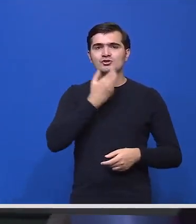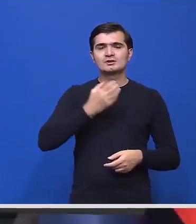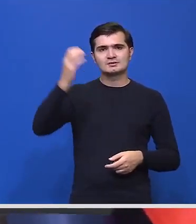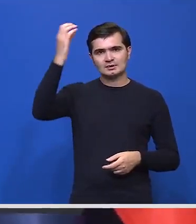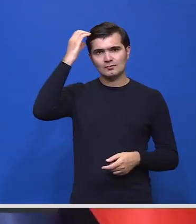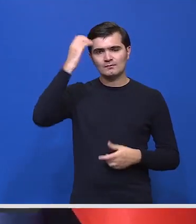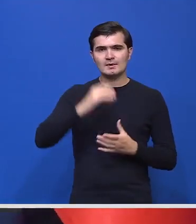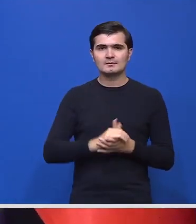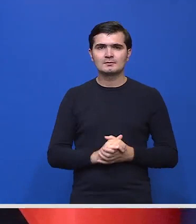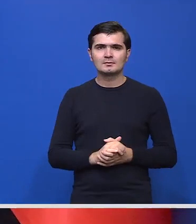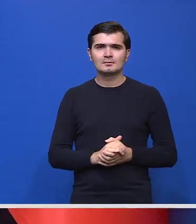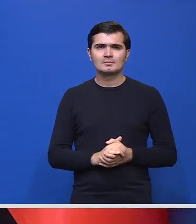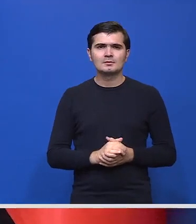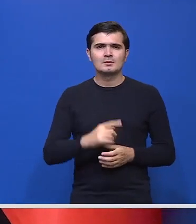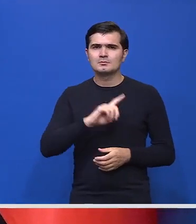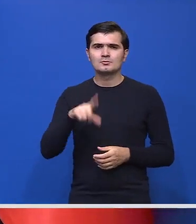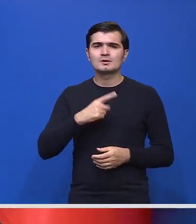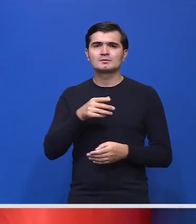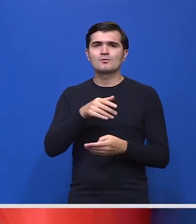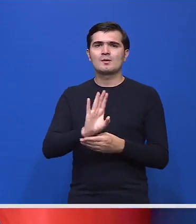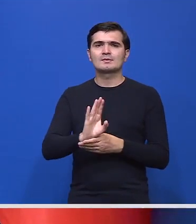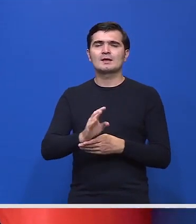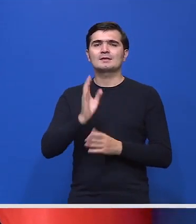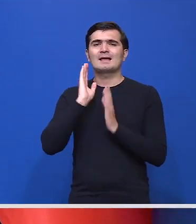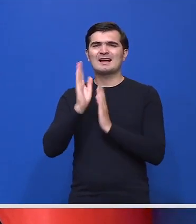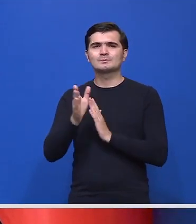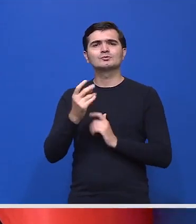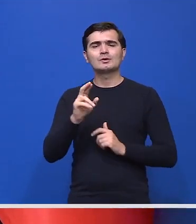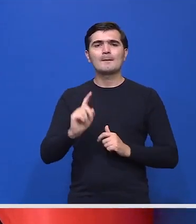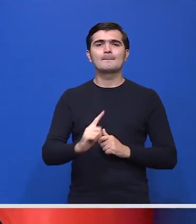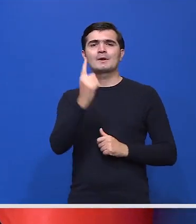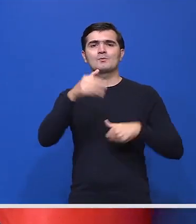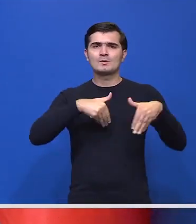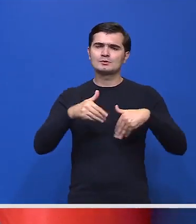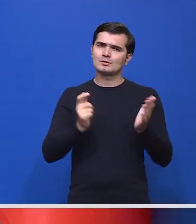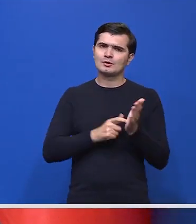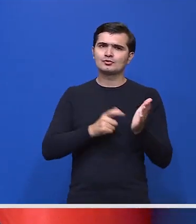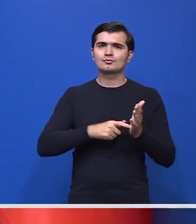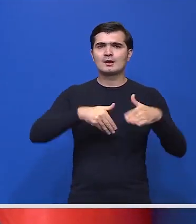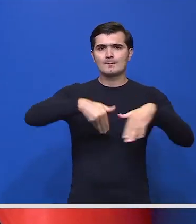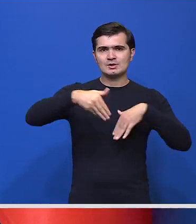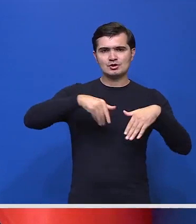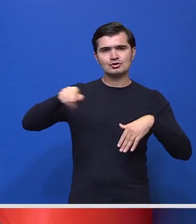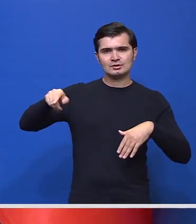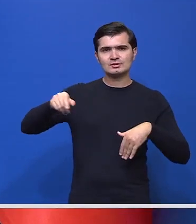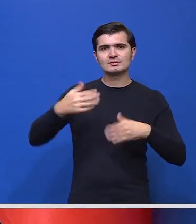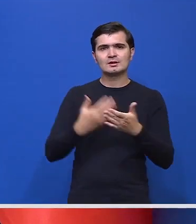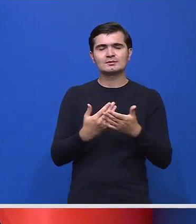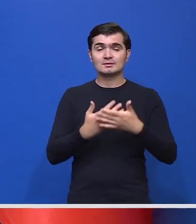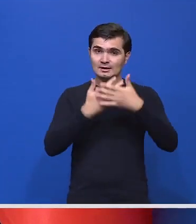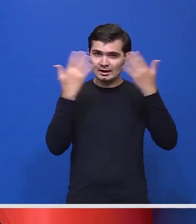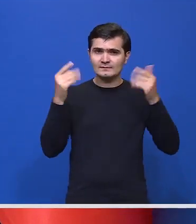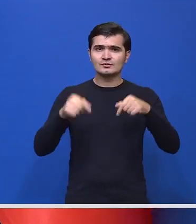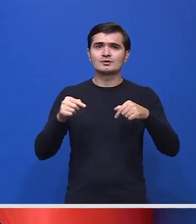că deși nu este neapărat un mandat explicit, premierul a cerut miniștrilor de linie să clarifice